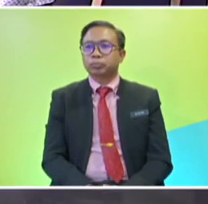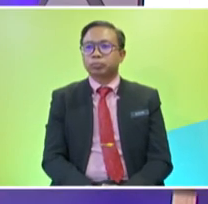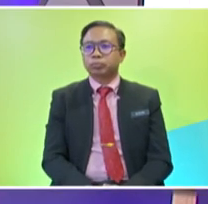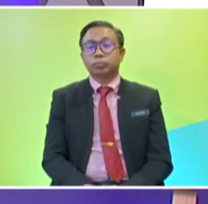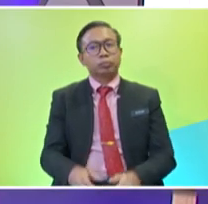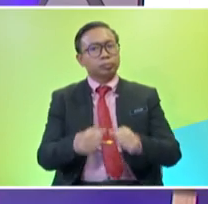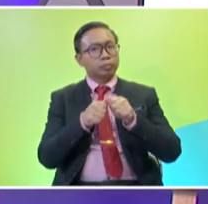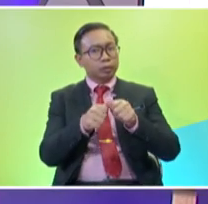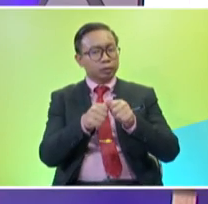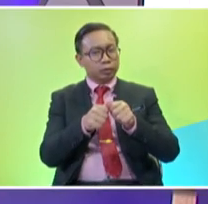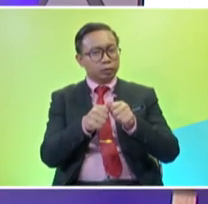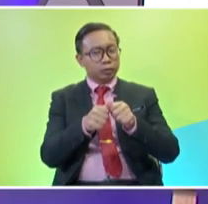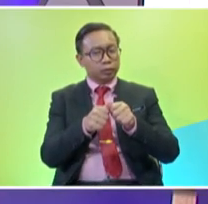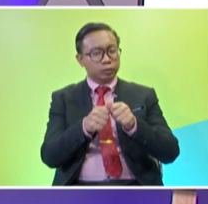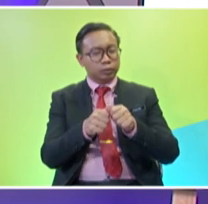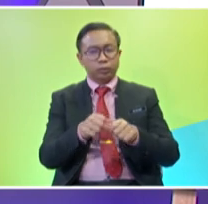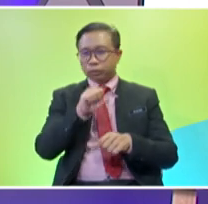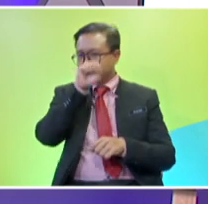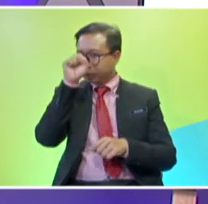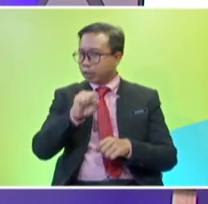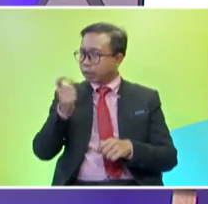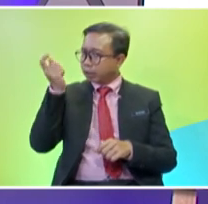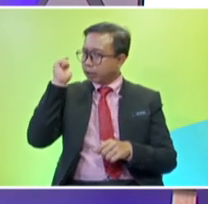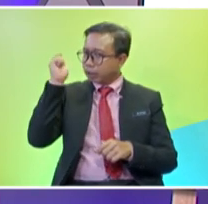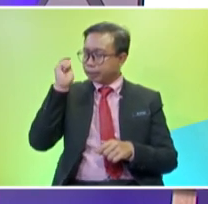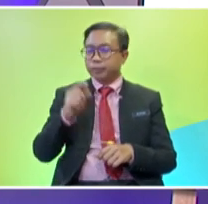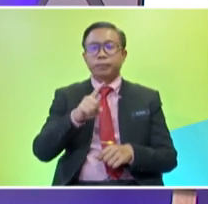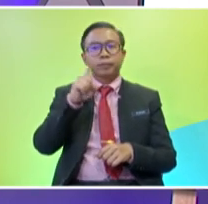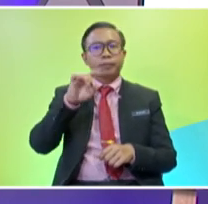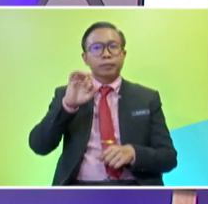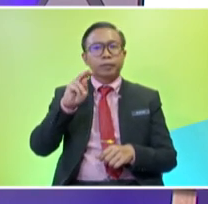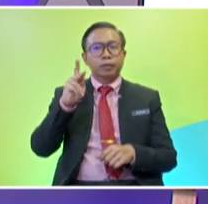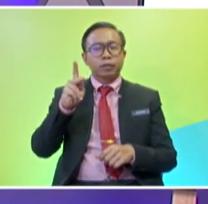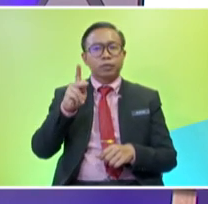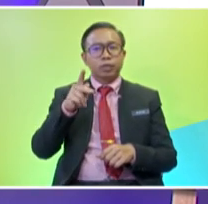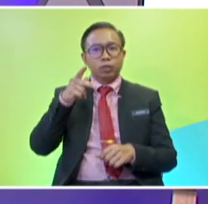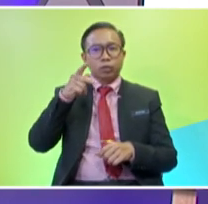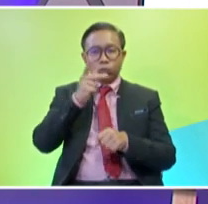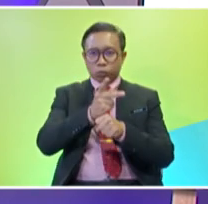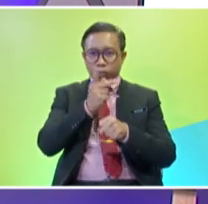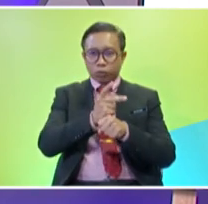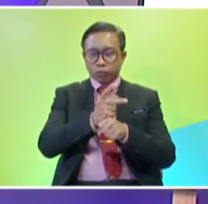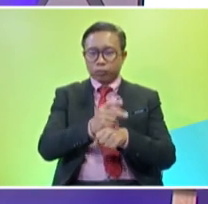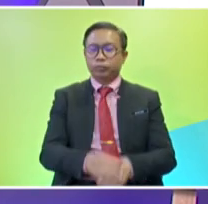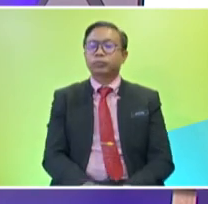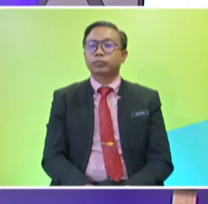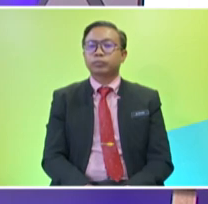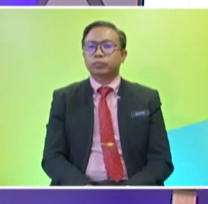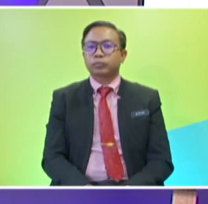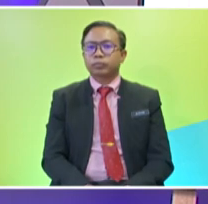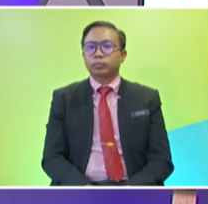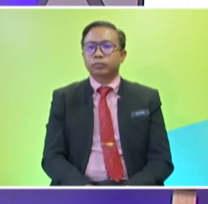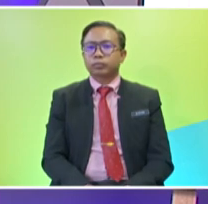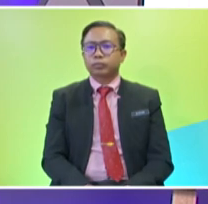berdasarkan bahagian soal yang tadi kepingan z dan kepingan kubrol betul untuk bagian zinc dengan